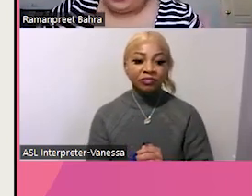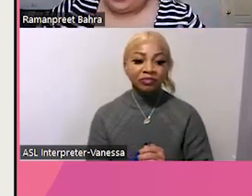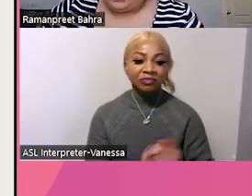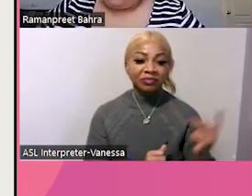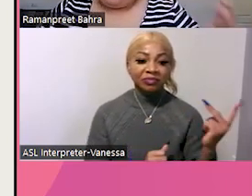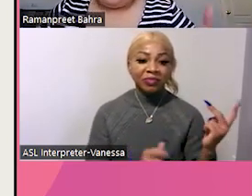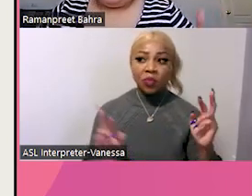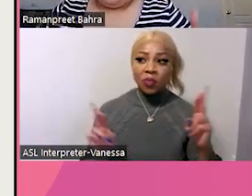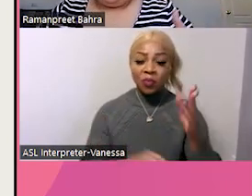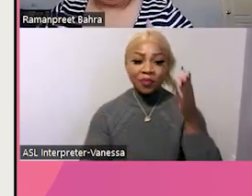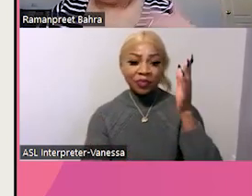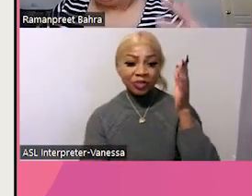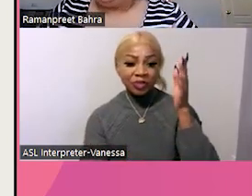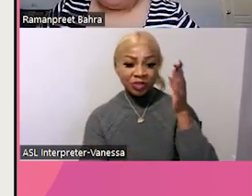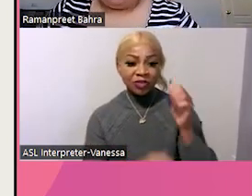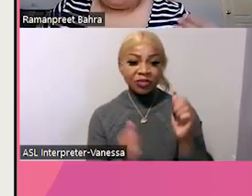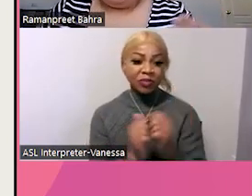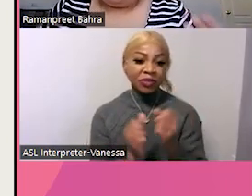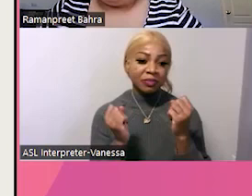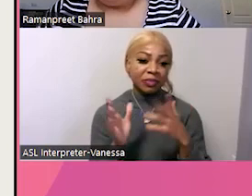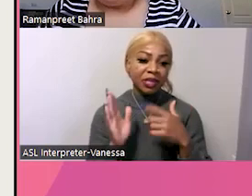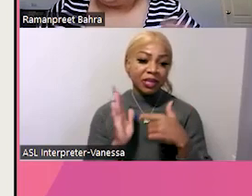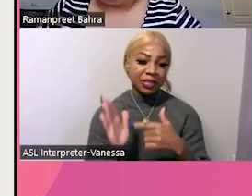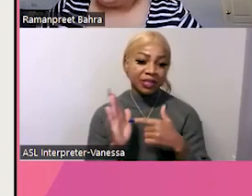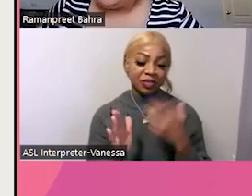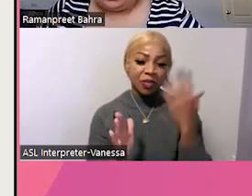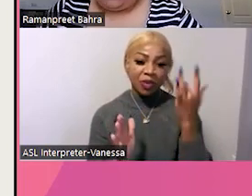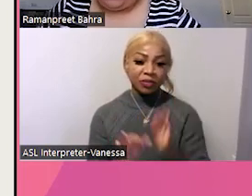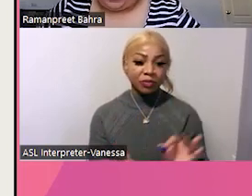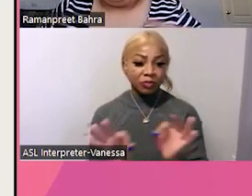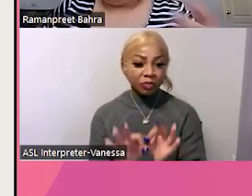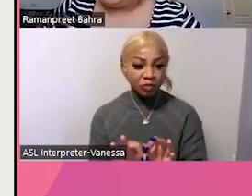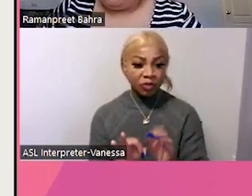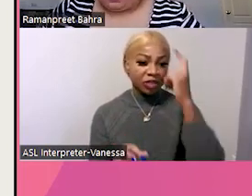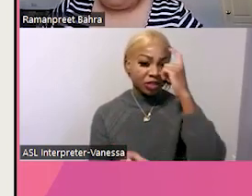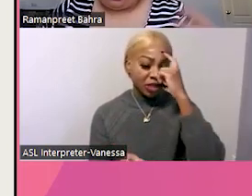sont imposés sur les personnes, avec corpulence et